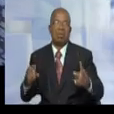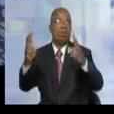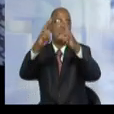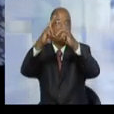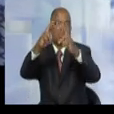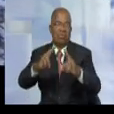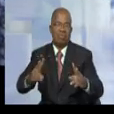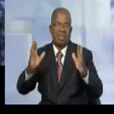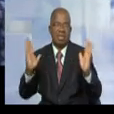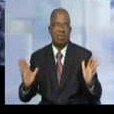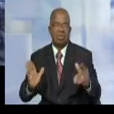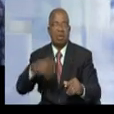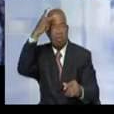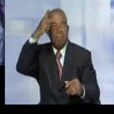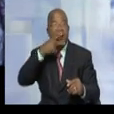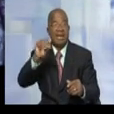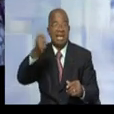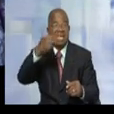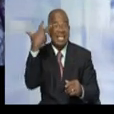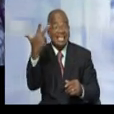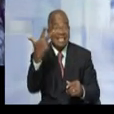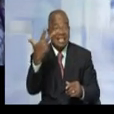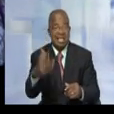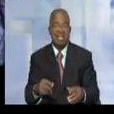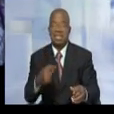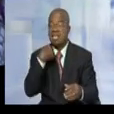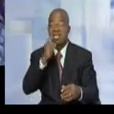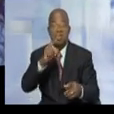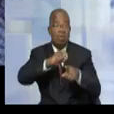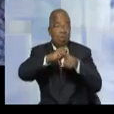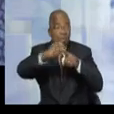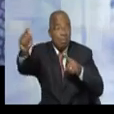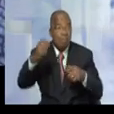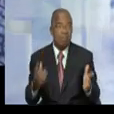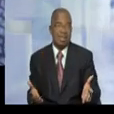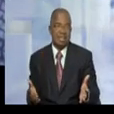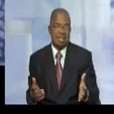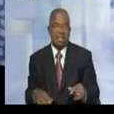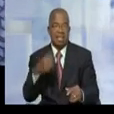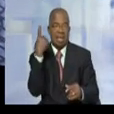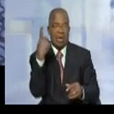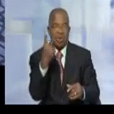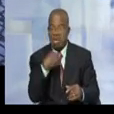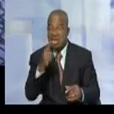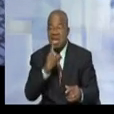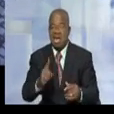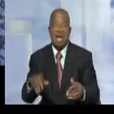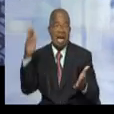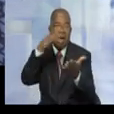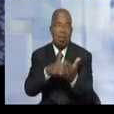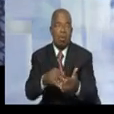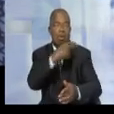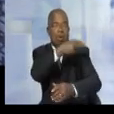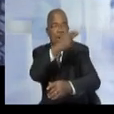savoir qu'il y a 13 blessés, dont une est encore à l'hôpital. Et nous prions le bon Dieu que ce genre de